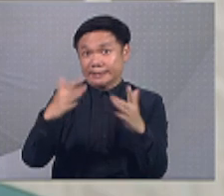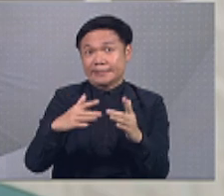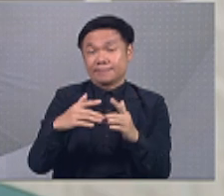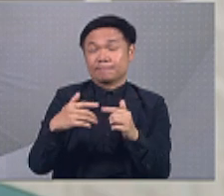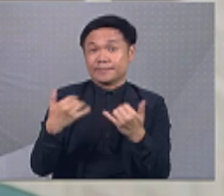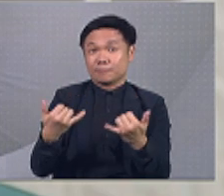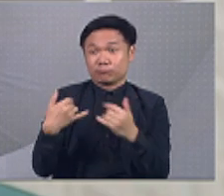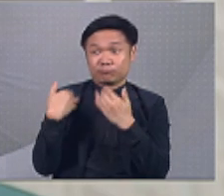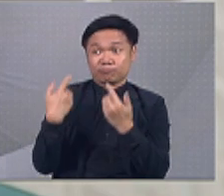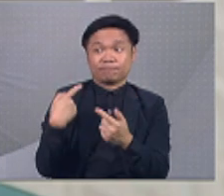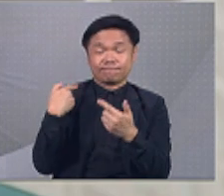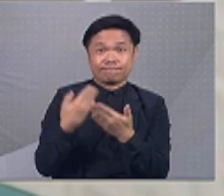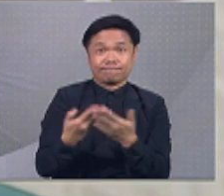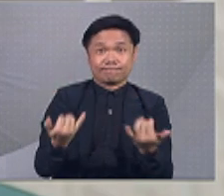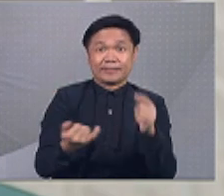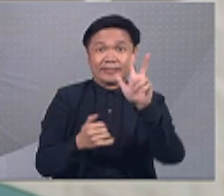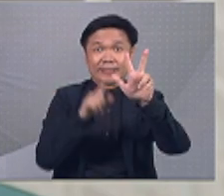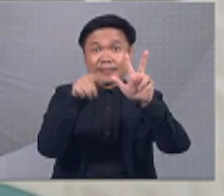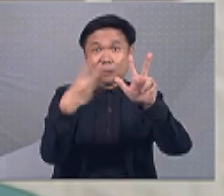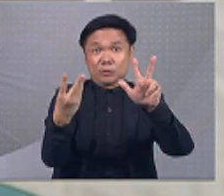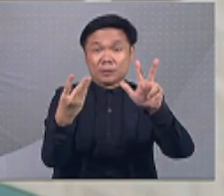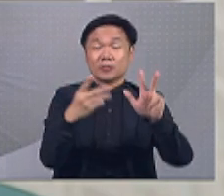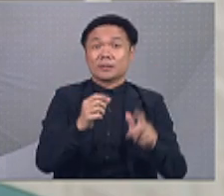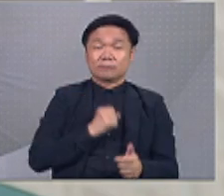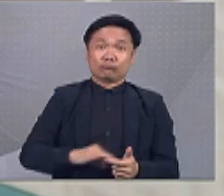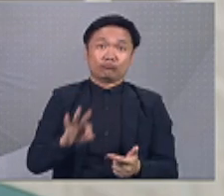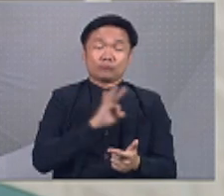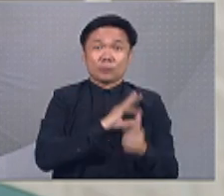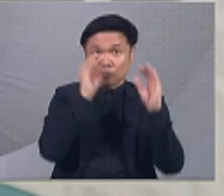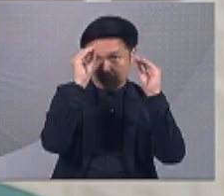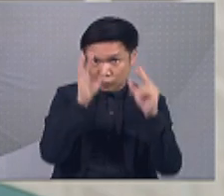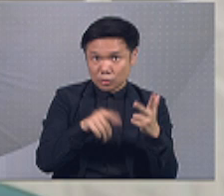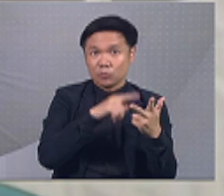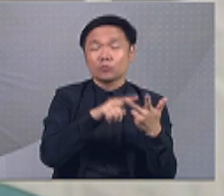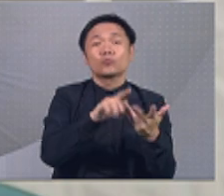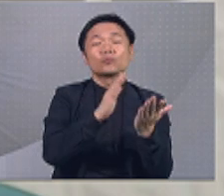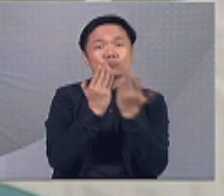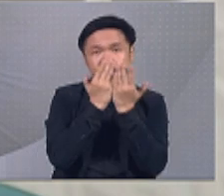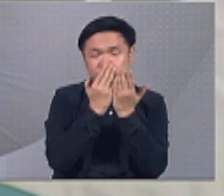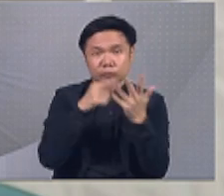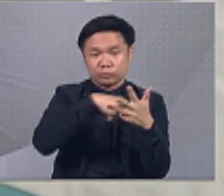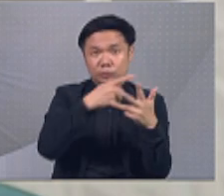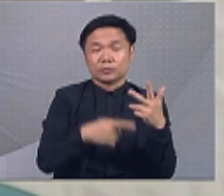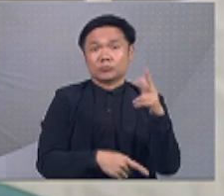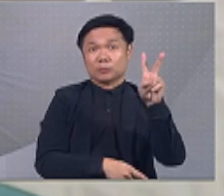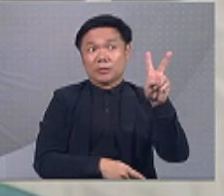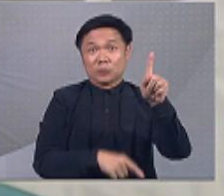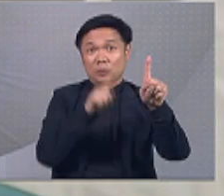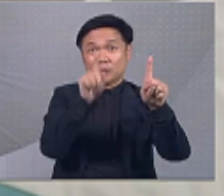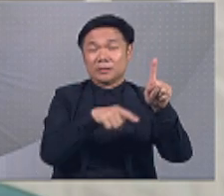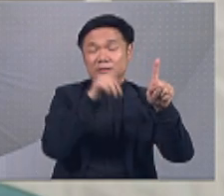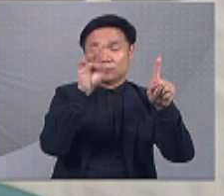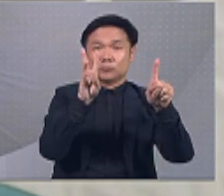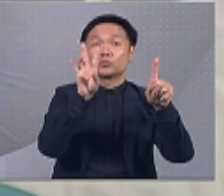2020 jumlah pelajar guru dan kaki tangan yang dikenal pasti ialah 20 1767